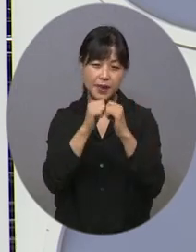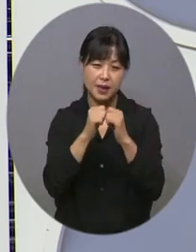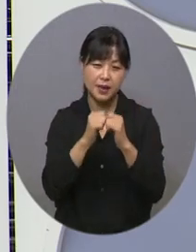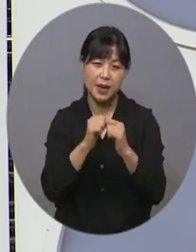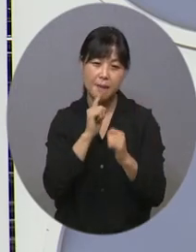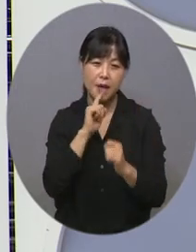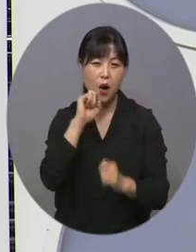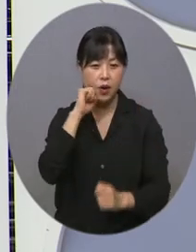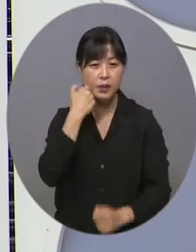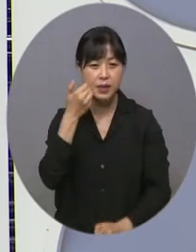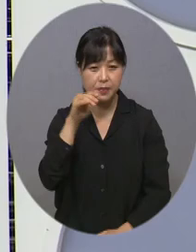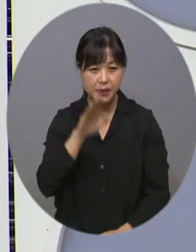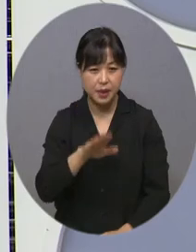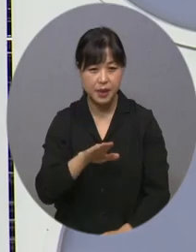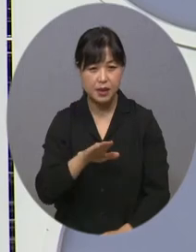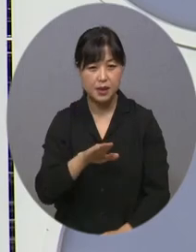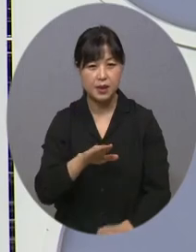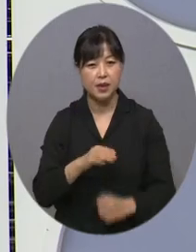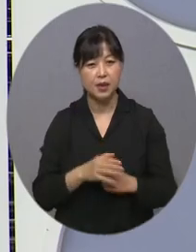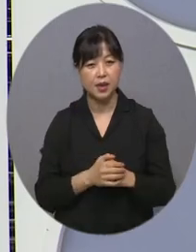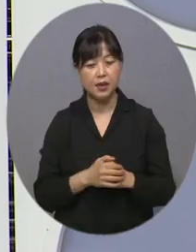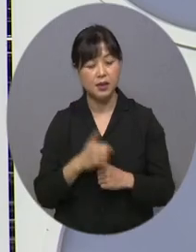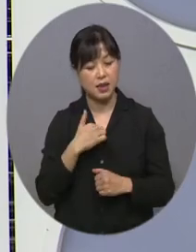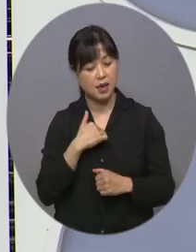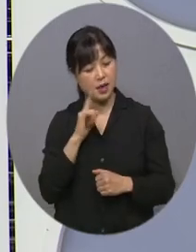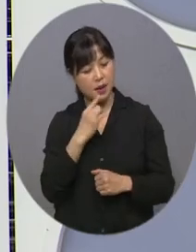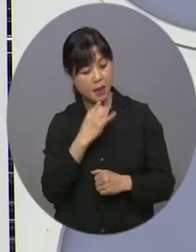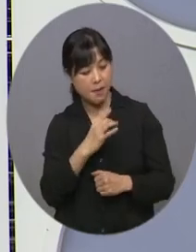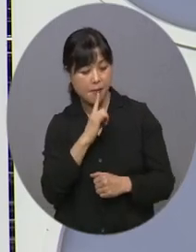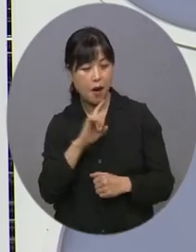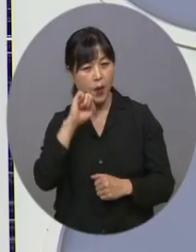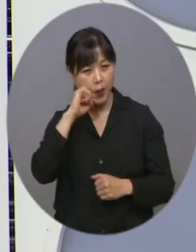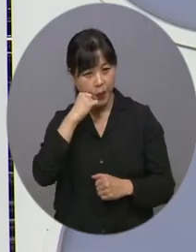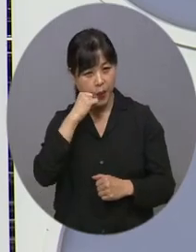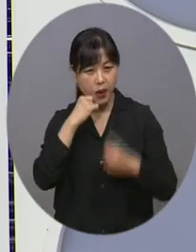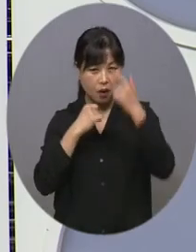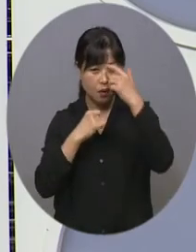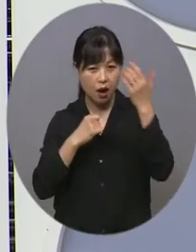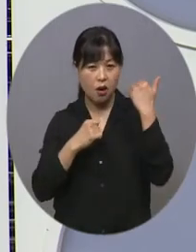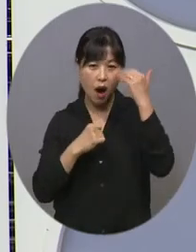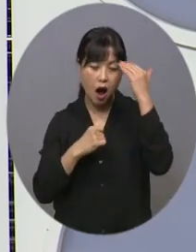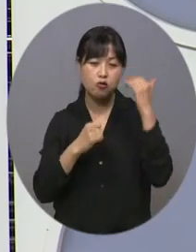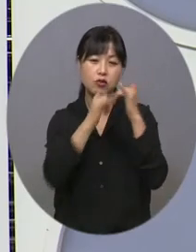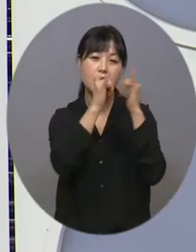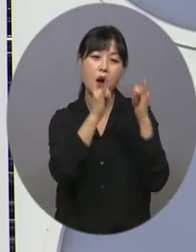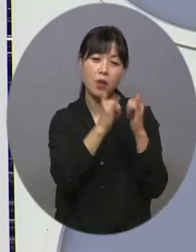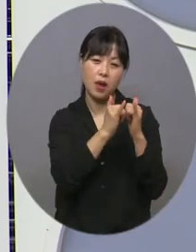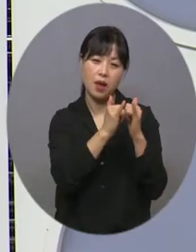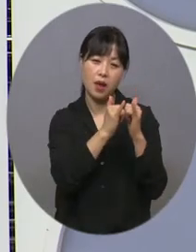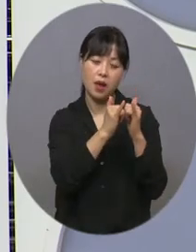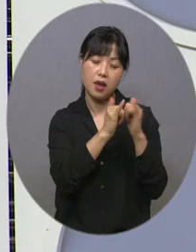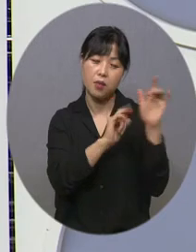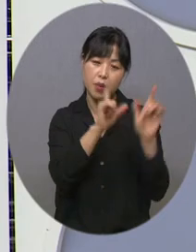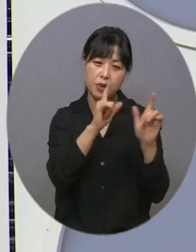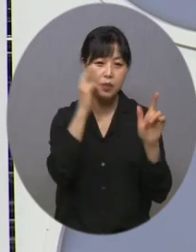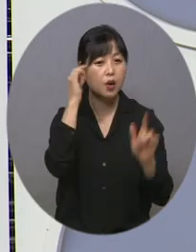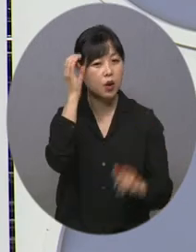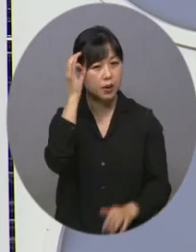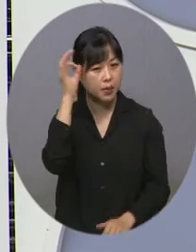뭐 딱 짚어서 제가 말씀드리자면 뭐하고요. 그 과거에 우리 사회가 어땠나를 생각해 보시면 과거에